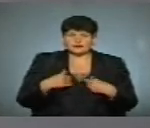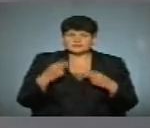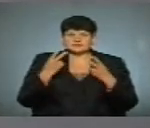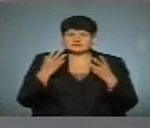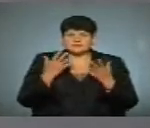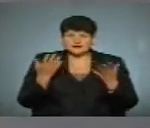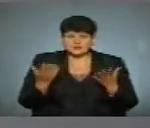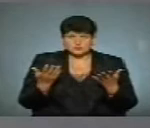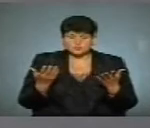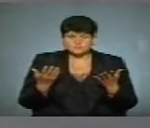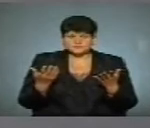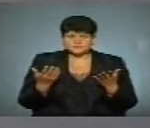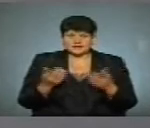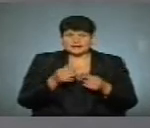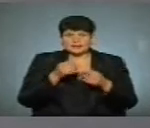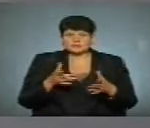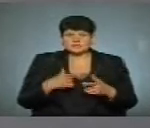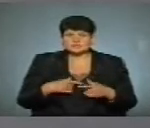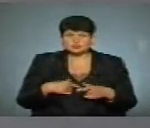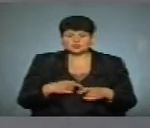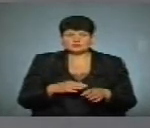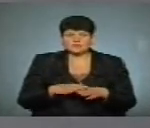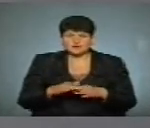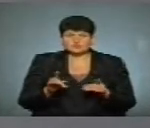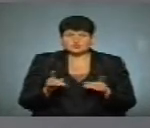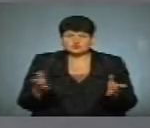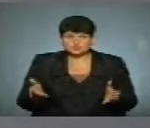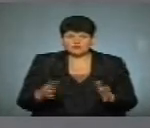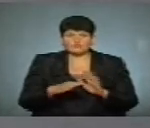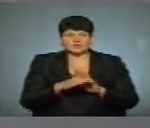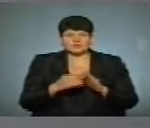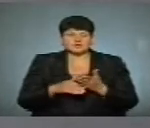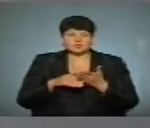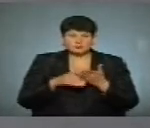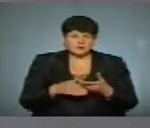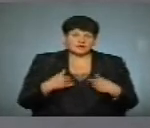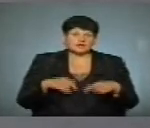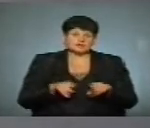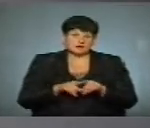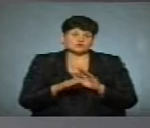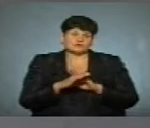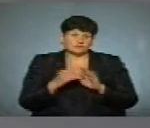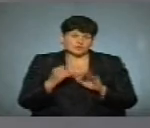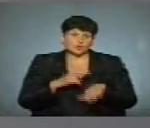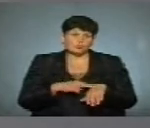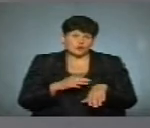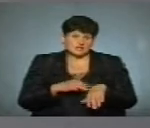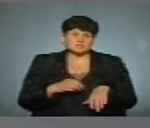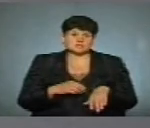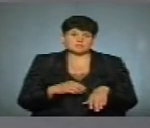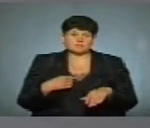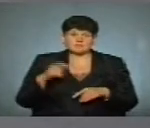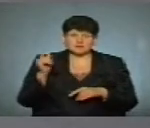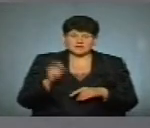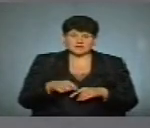знаю, не могли зі мною справитись чи що. Викликали допомогу, я також викликав поліцію.